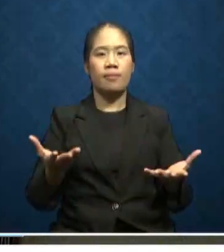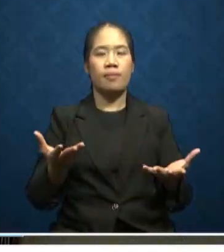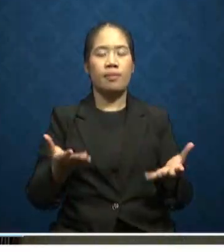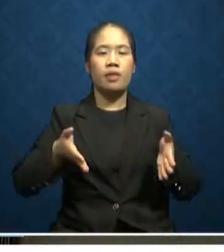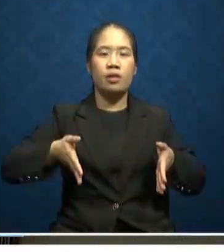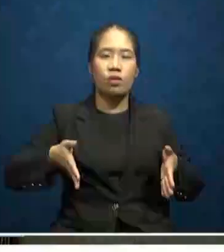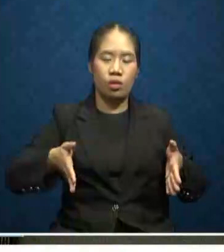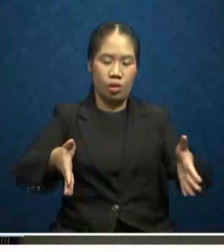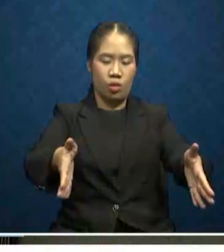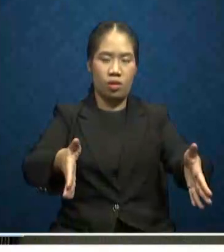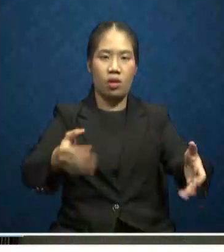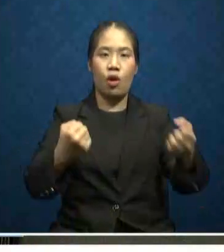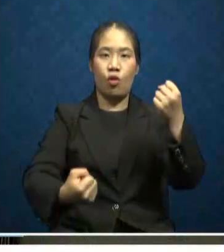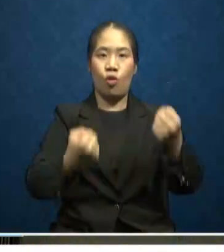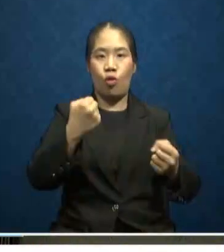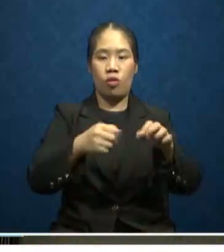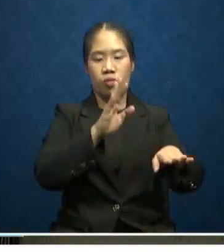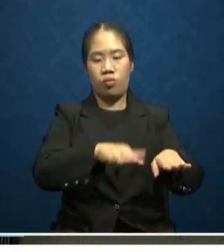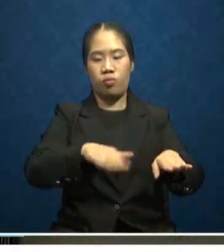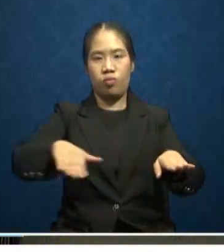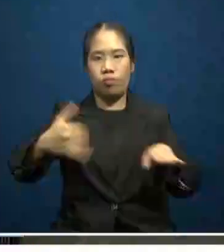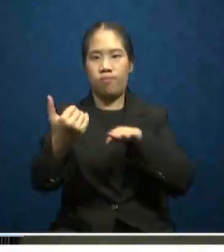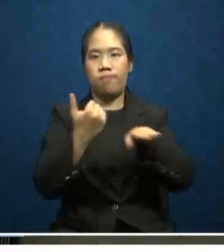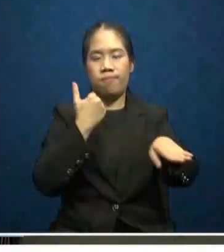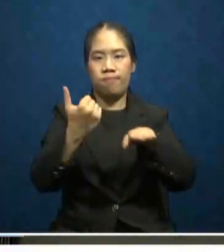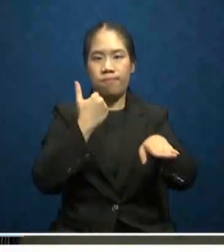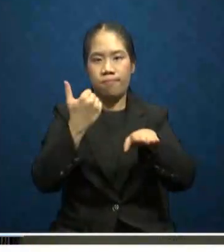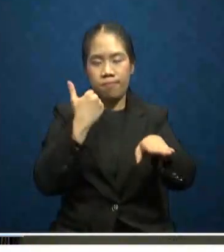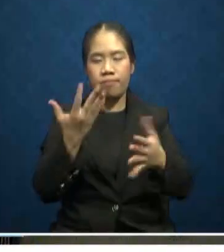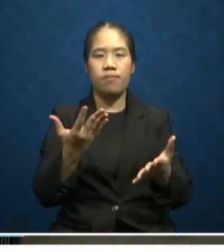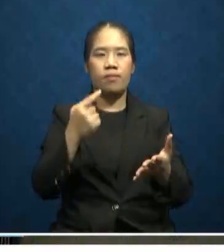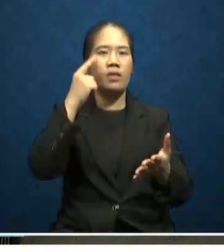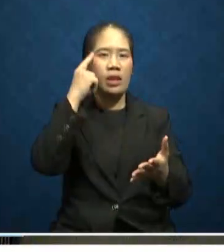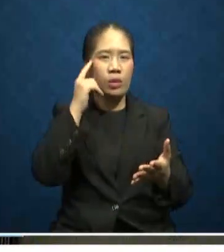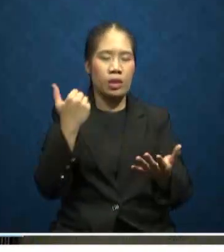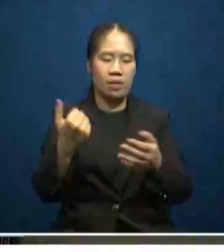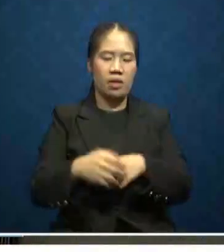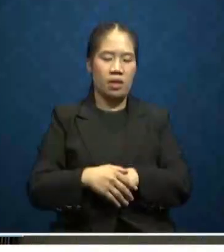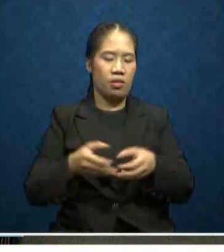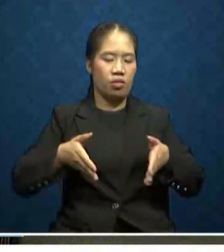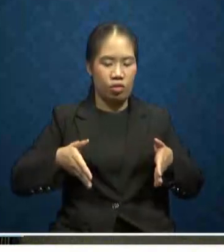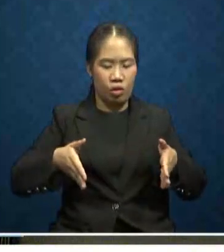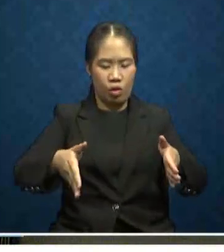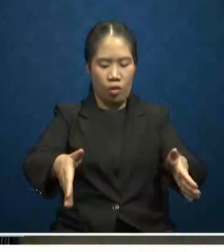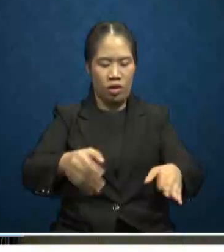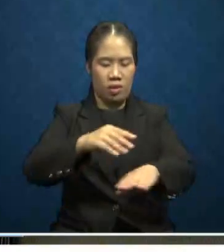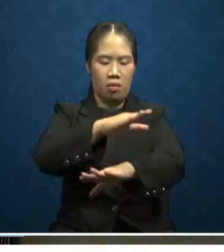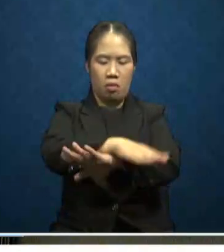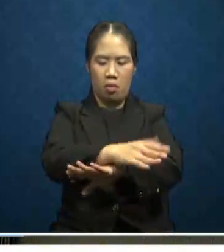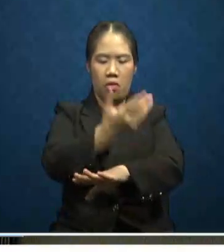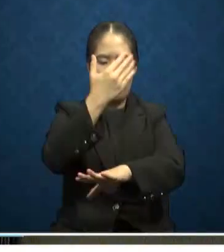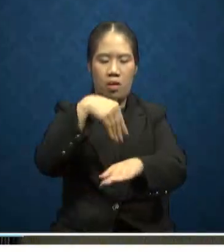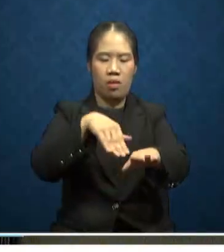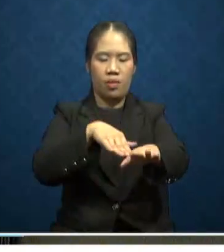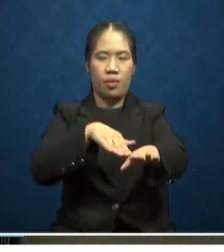นรถเป็นจำนวนมากนะครับทั้งทุกเส้นทางเป็นจำนวนมากดังนั้นเองจุดตัดต่างๆจึงมีปัญหานะครับเพราะว่าเกิดการจราจรติดขัด